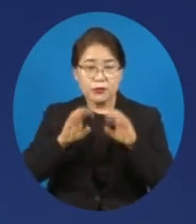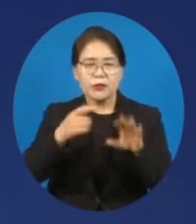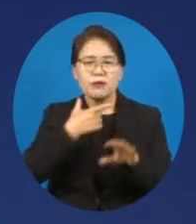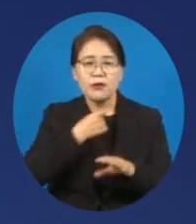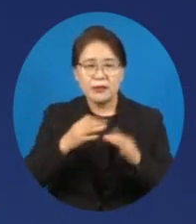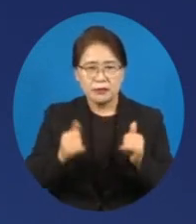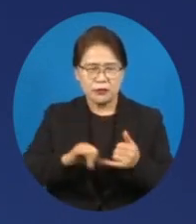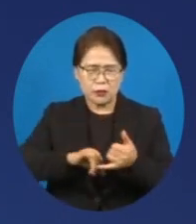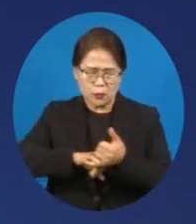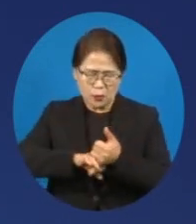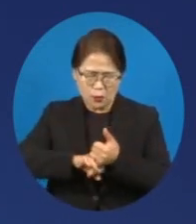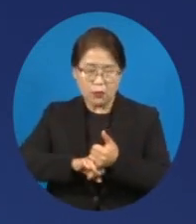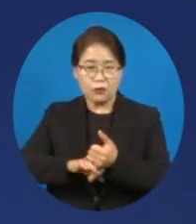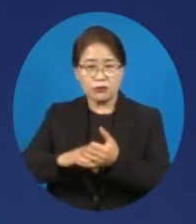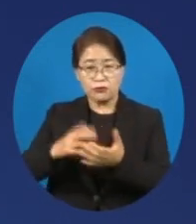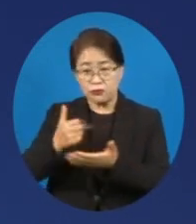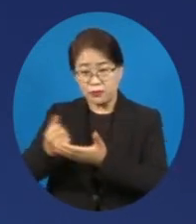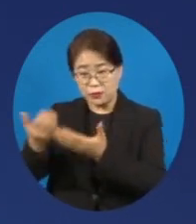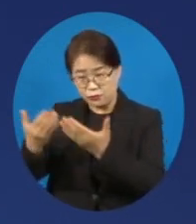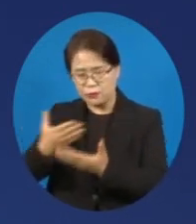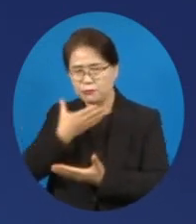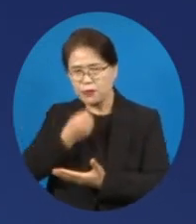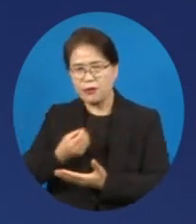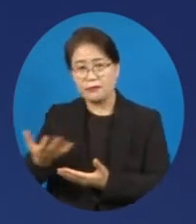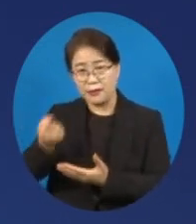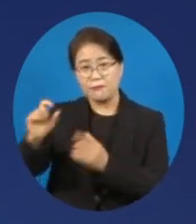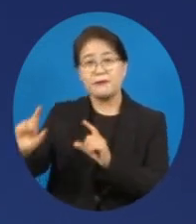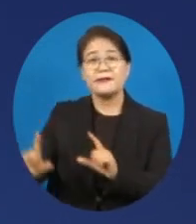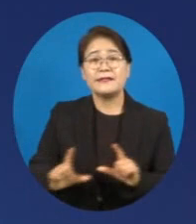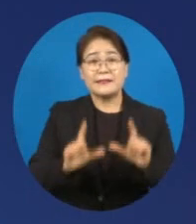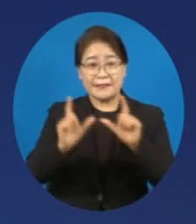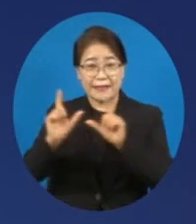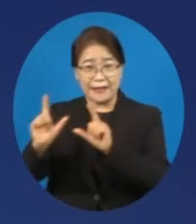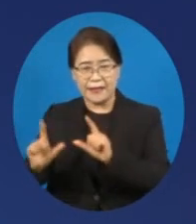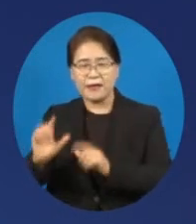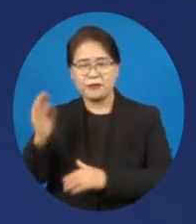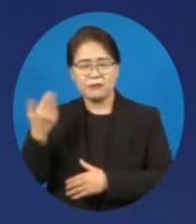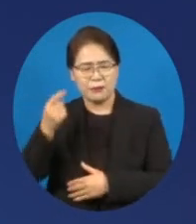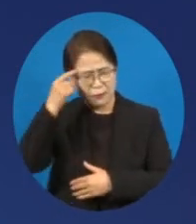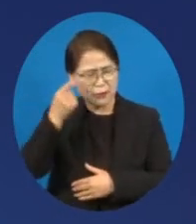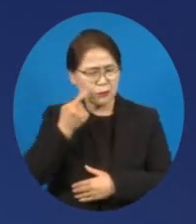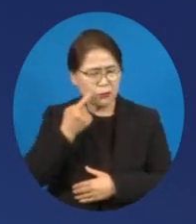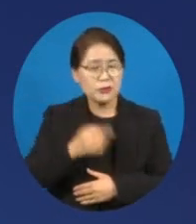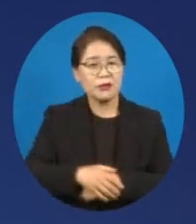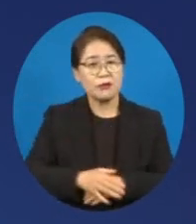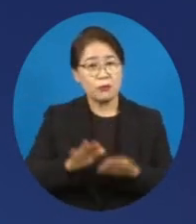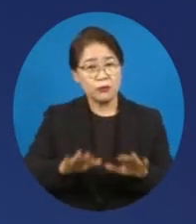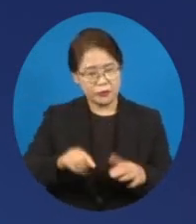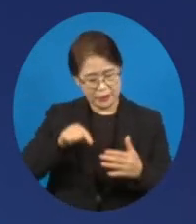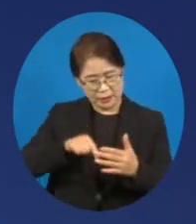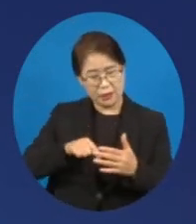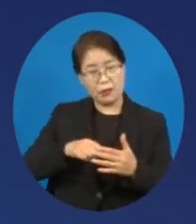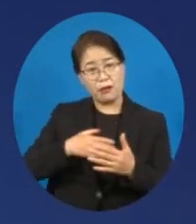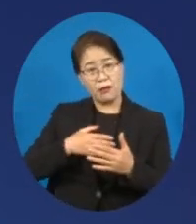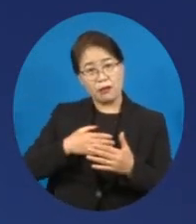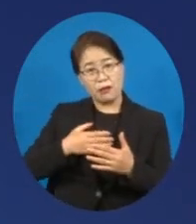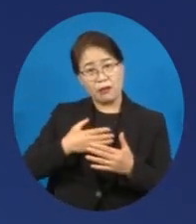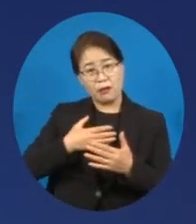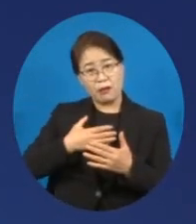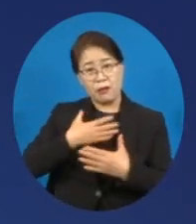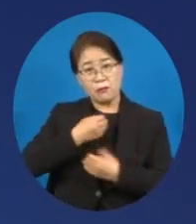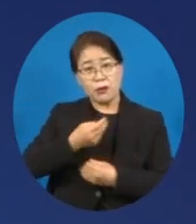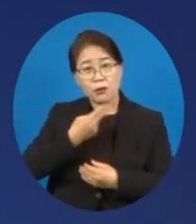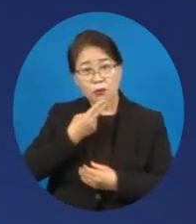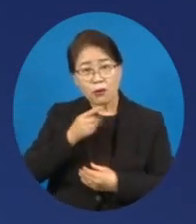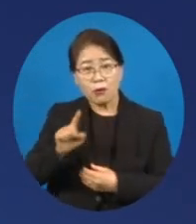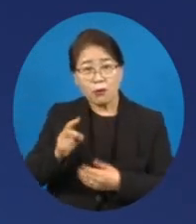먼저이 평안을 누리며 살아야 된다는 거죠 여러분 한번 생각해 보십시오 오늘 내 안에 평안이 없는데